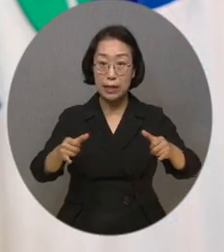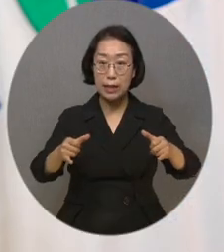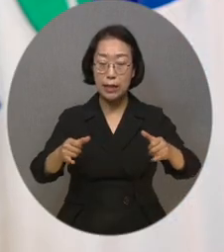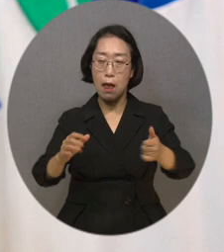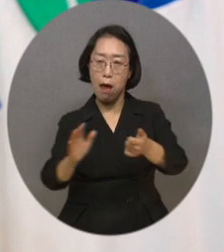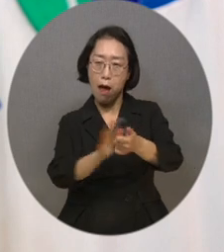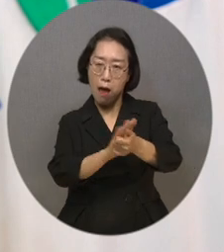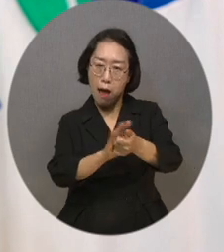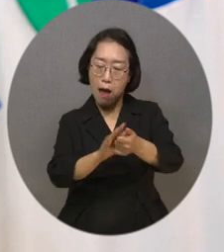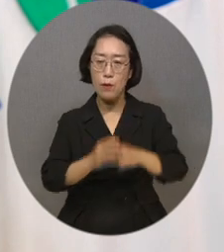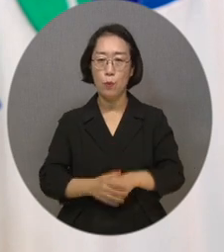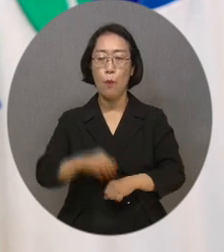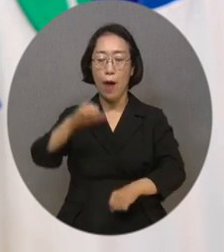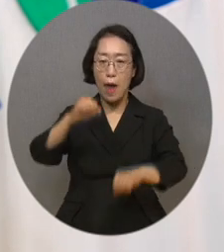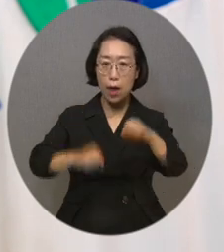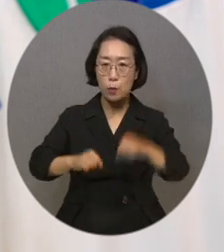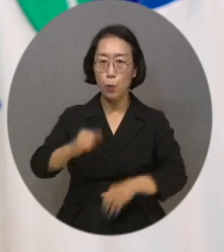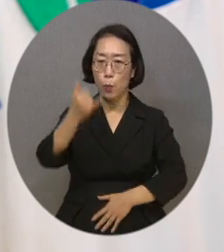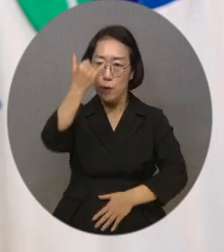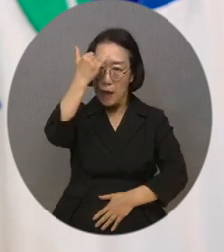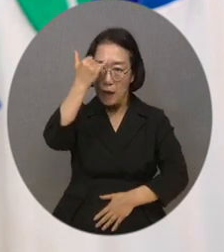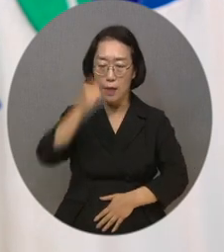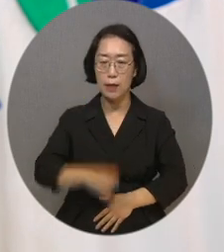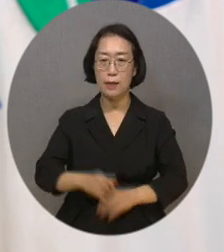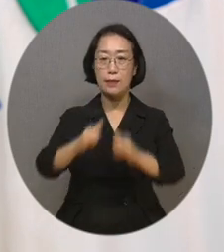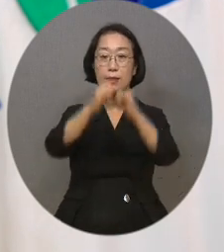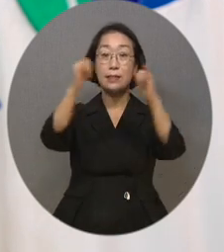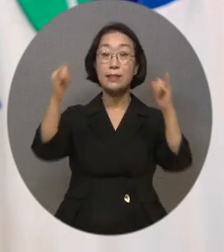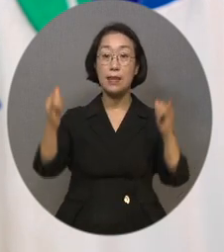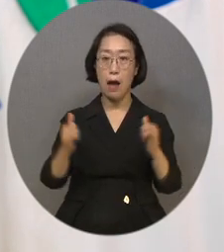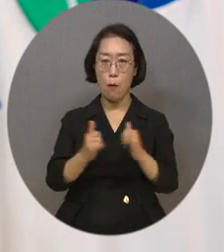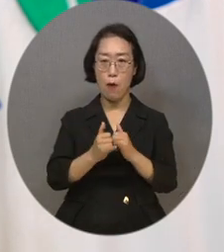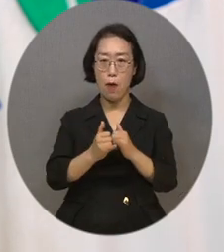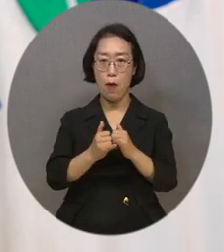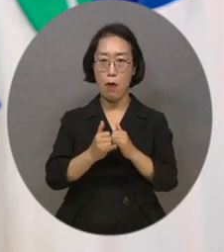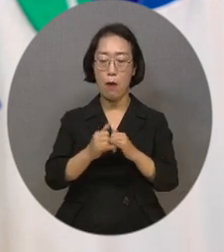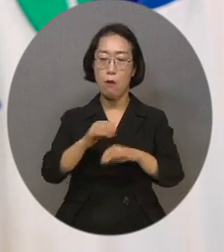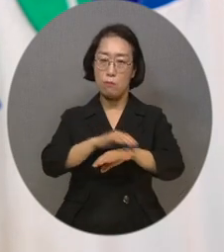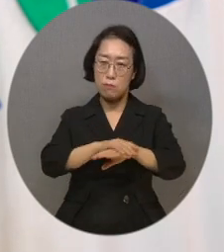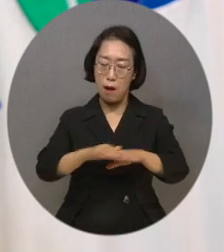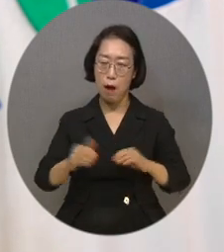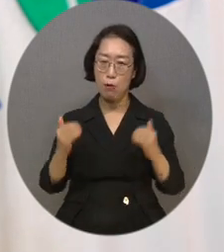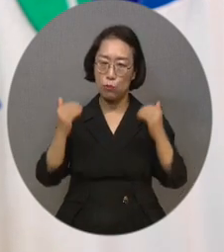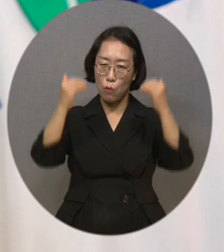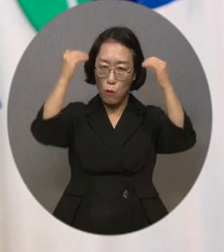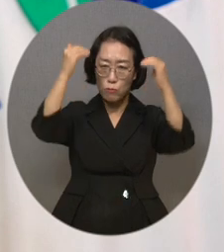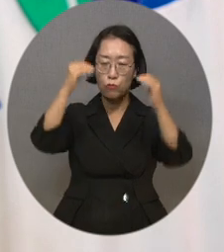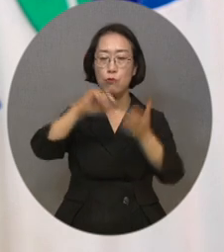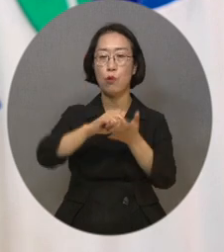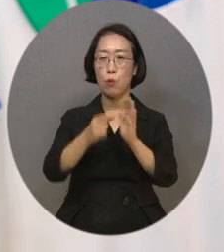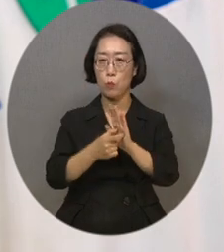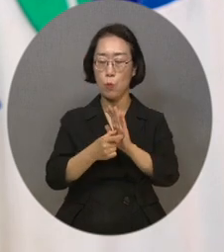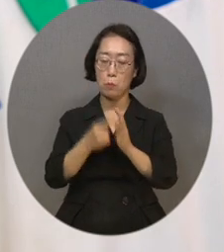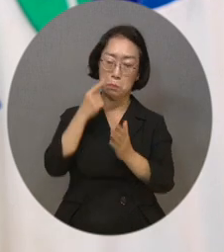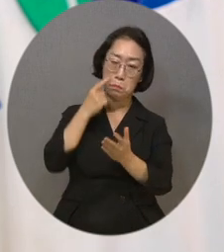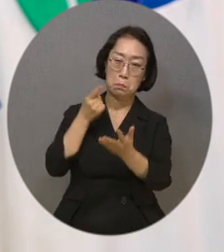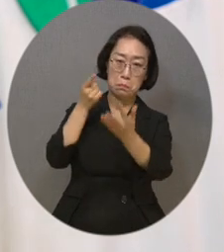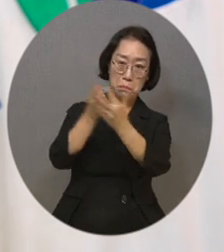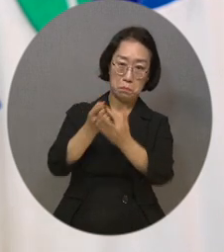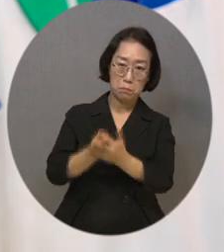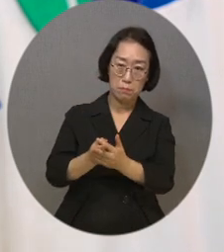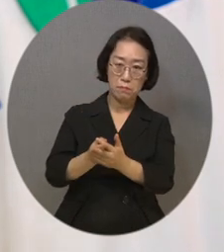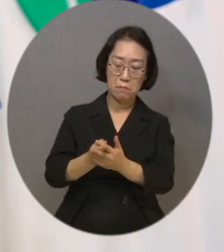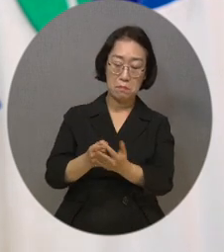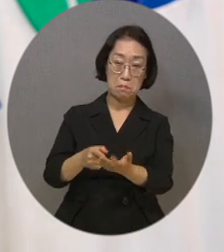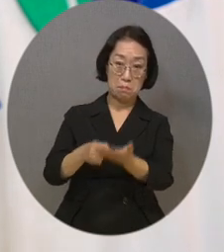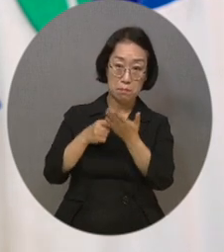태도 또는 행동 이런 것들은 그 사회의 이제 성숙도를 측정할 수 있는 이제 가늠자 역할을 한다라고 이제